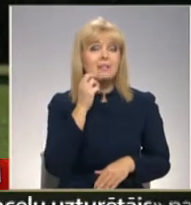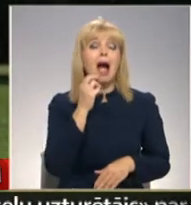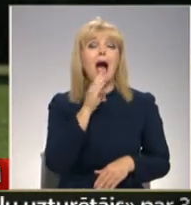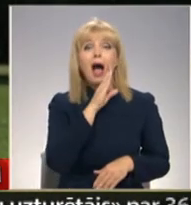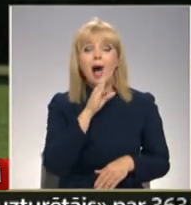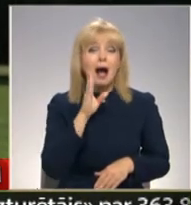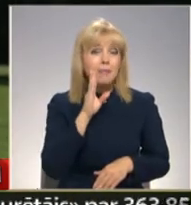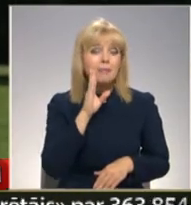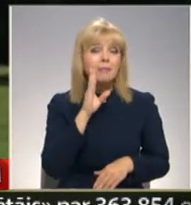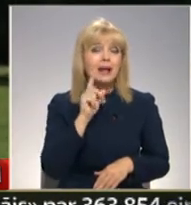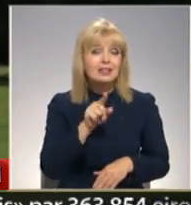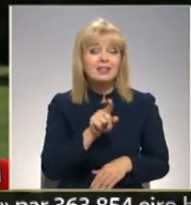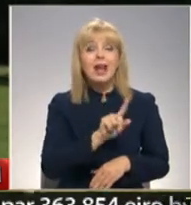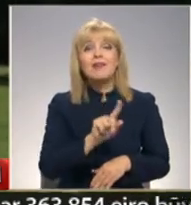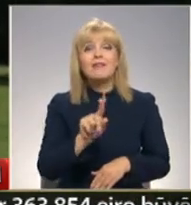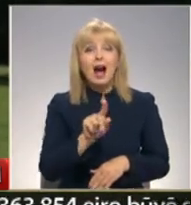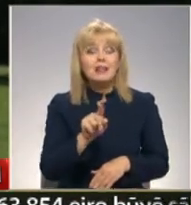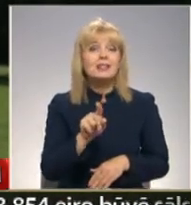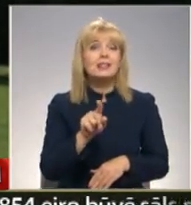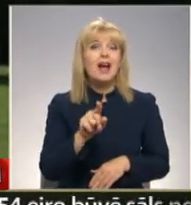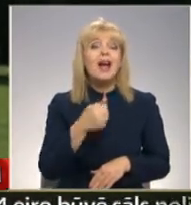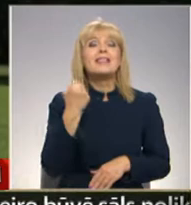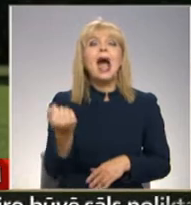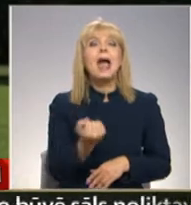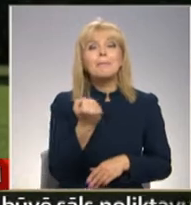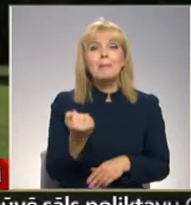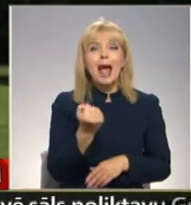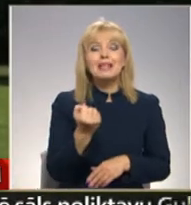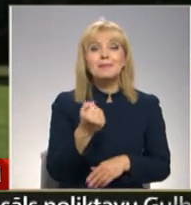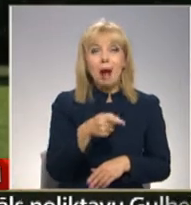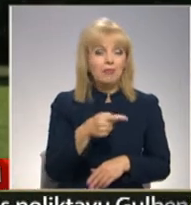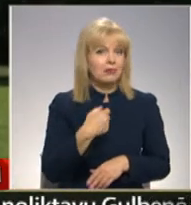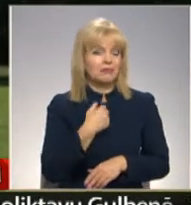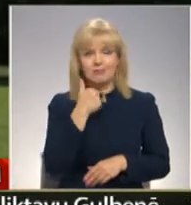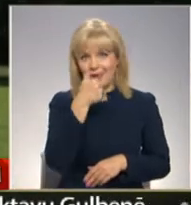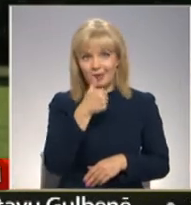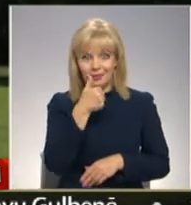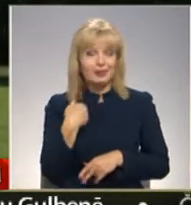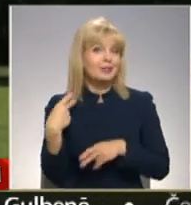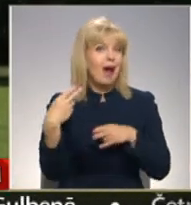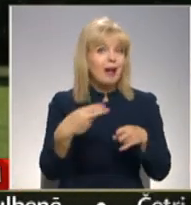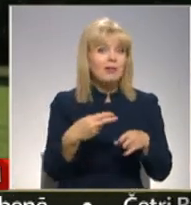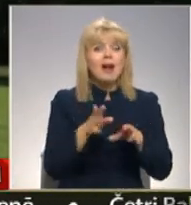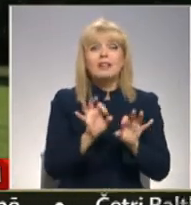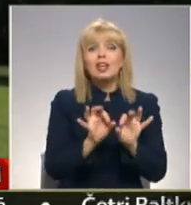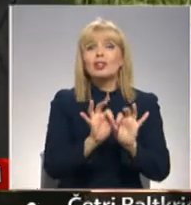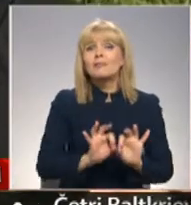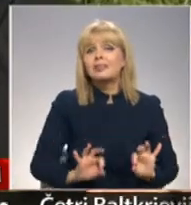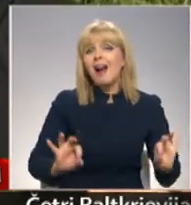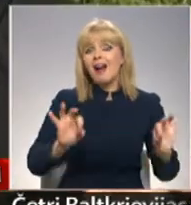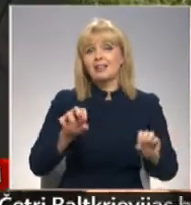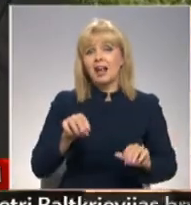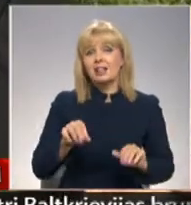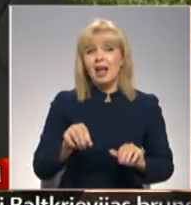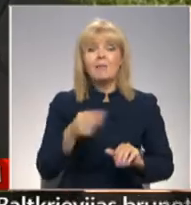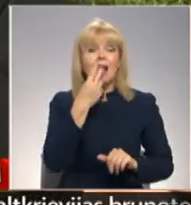stāsta. Un it kā šeit būtu kaut kāda debes manna un dažreiz neticām, bet tad apbrauc un tiešām ir šeit skaista zemīte.